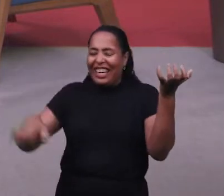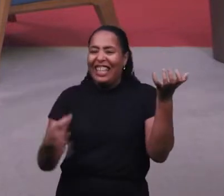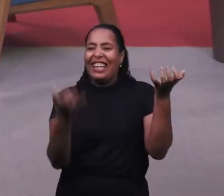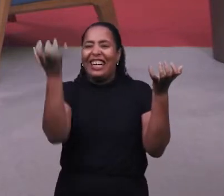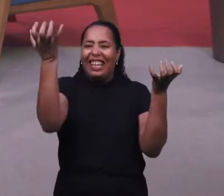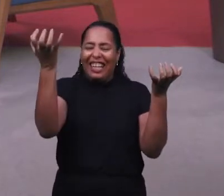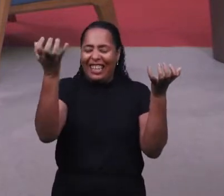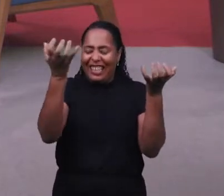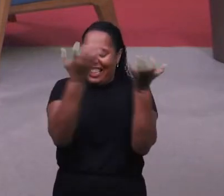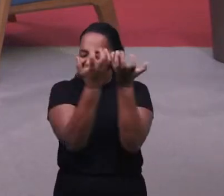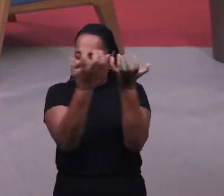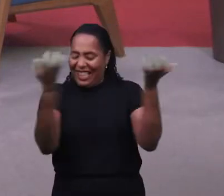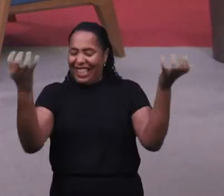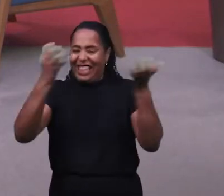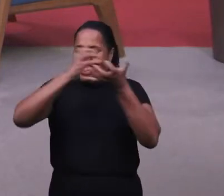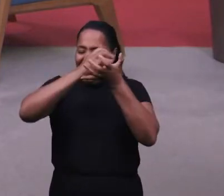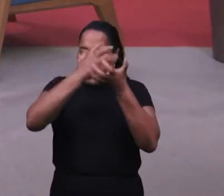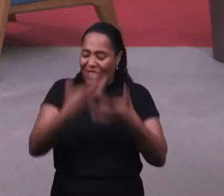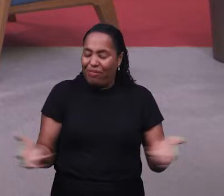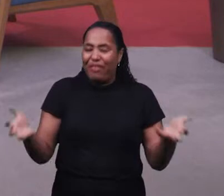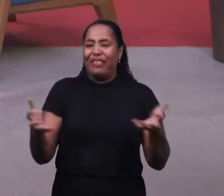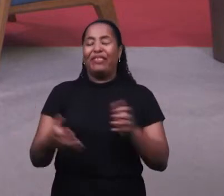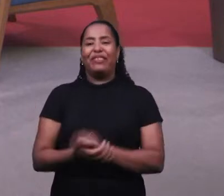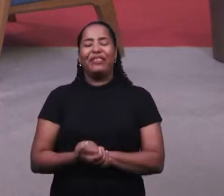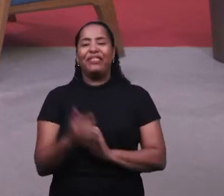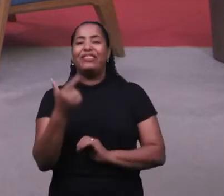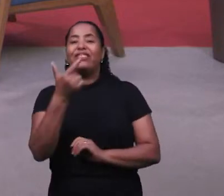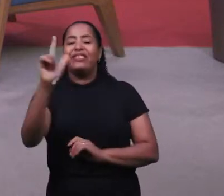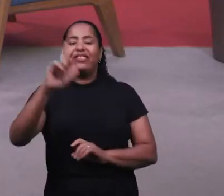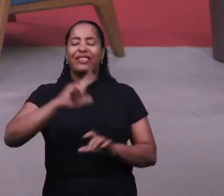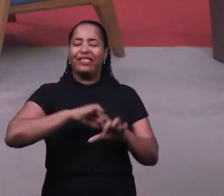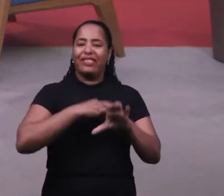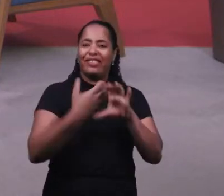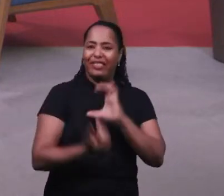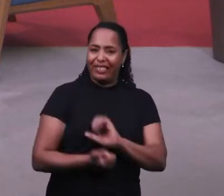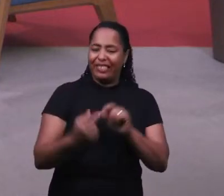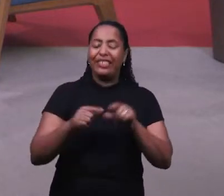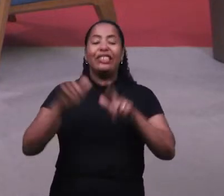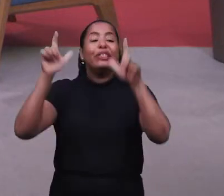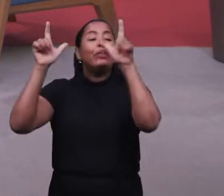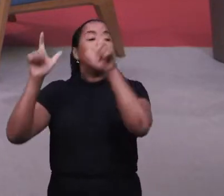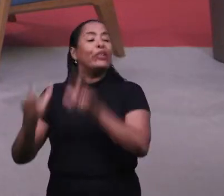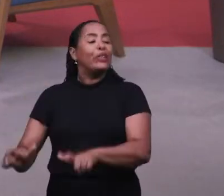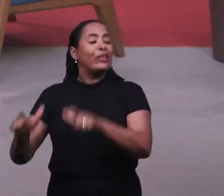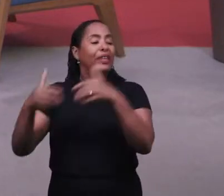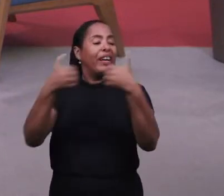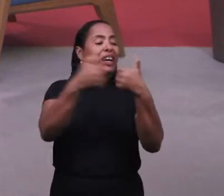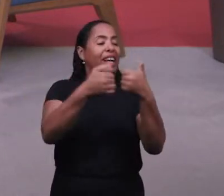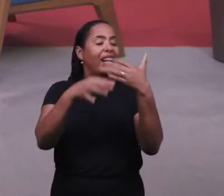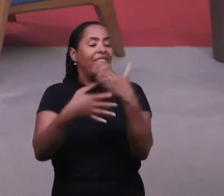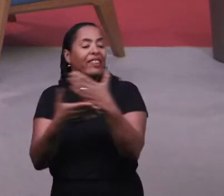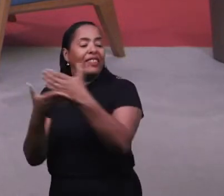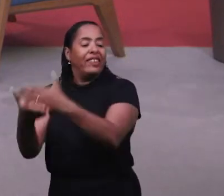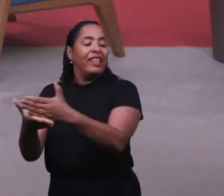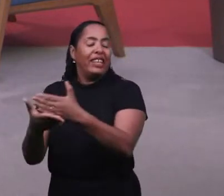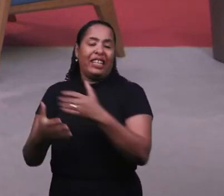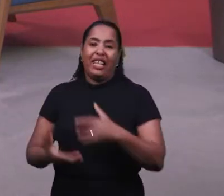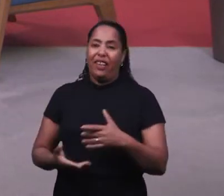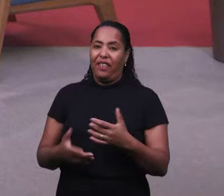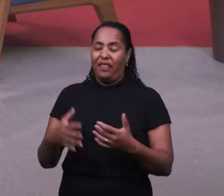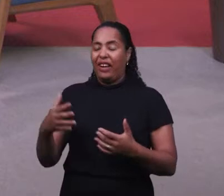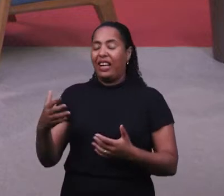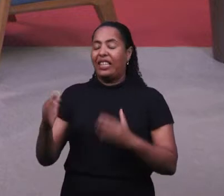Dieu. Allons-y. Un autre aspect que vous puissiez commenter, l'endroit où l'arche a été amenée et le temps